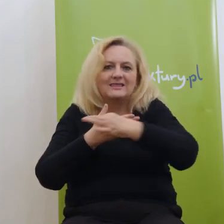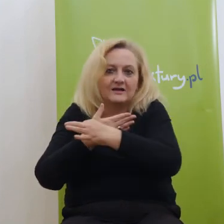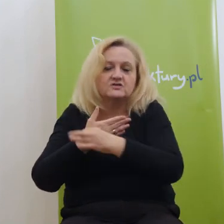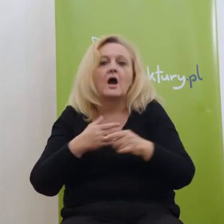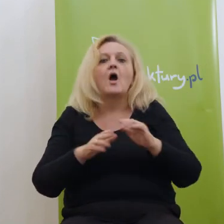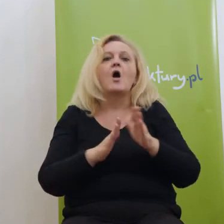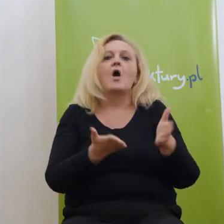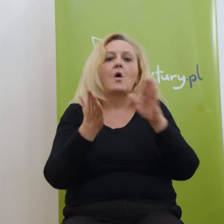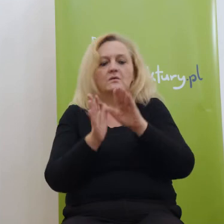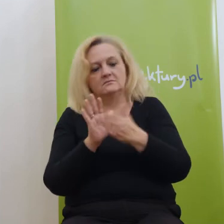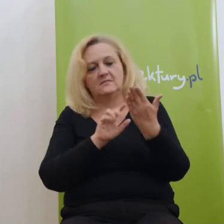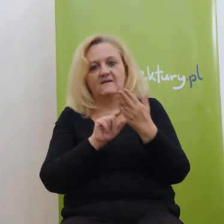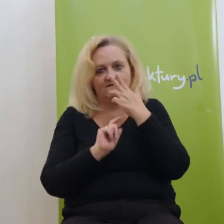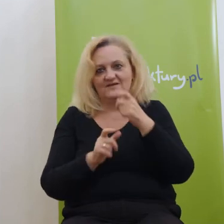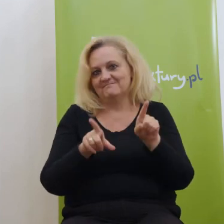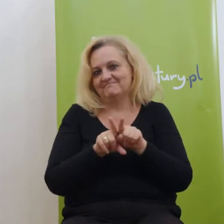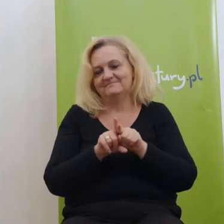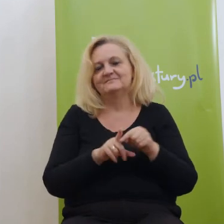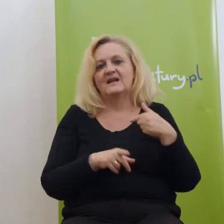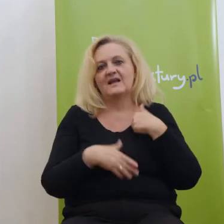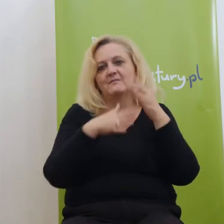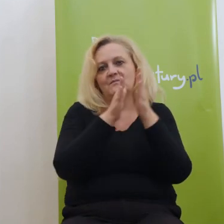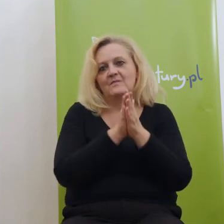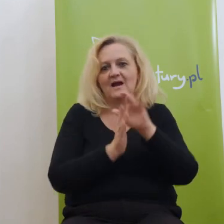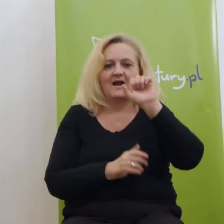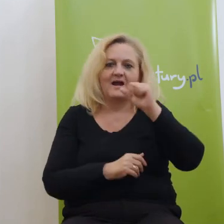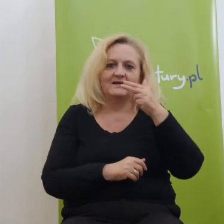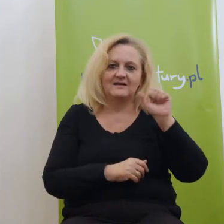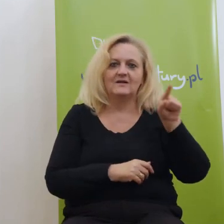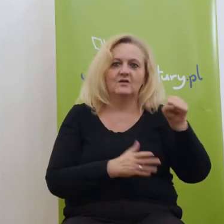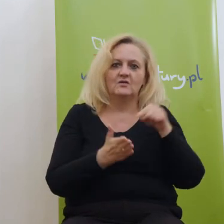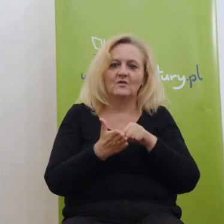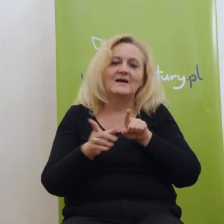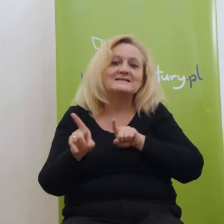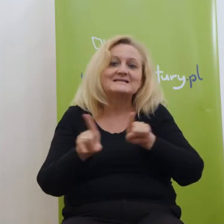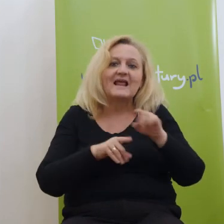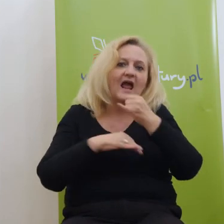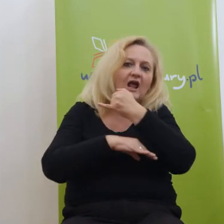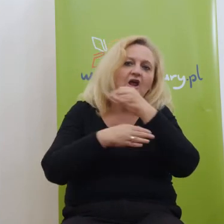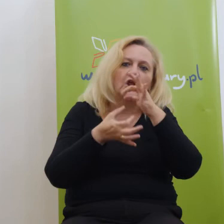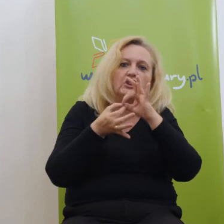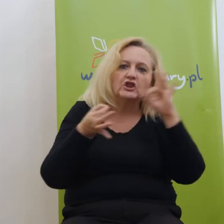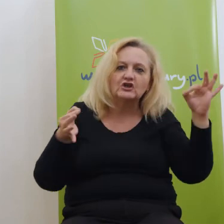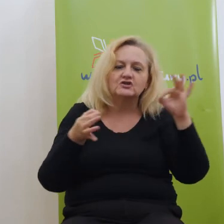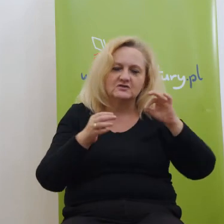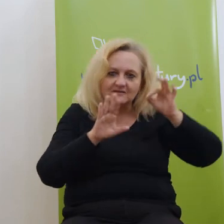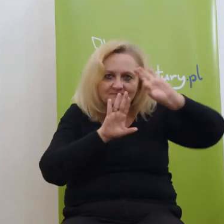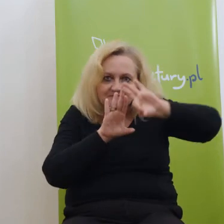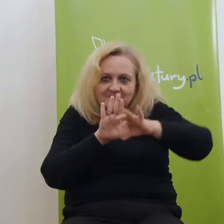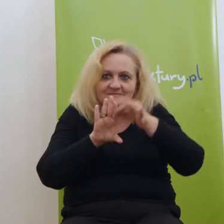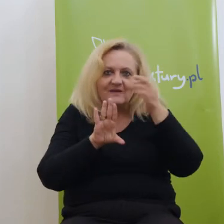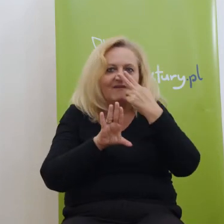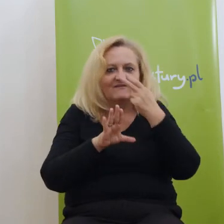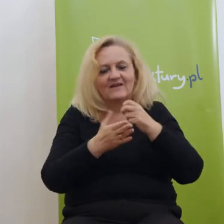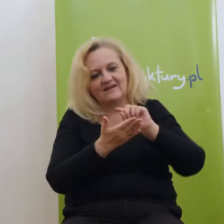na okładce też te nitki widać. Ja poprosiłam Anię, żeby ten ślad po nici, która jest pod spodem przeciągnięta, pod materiałem